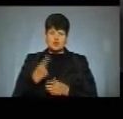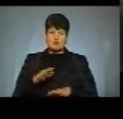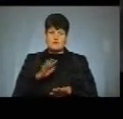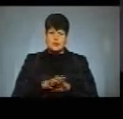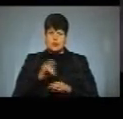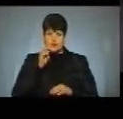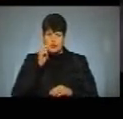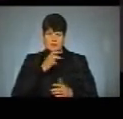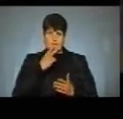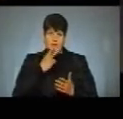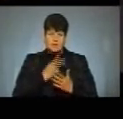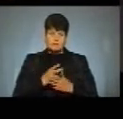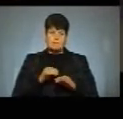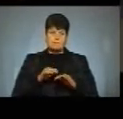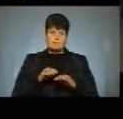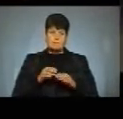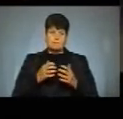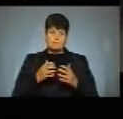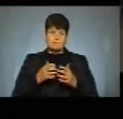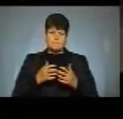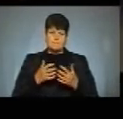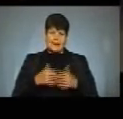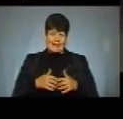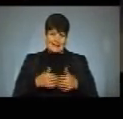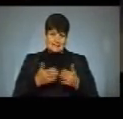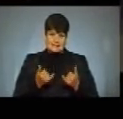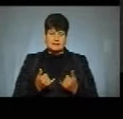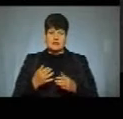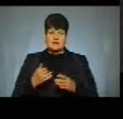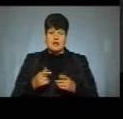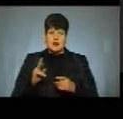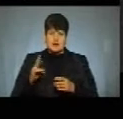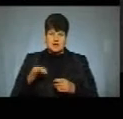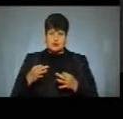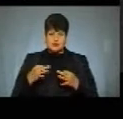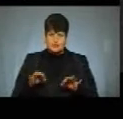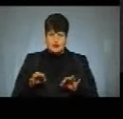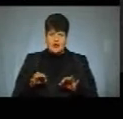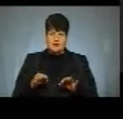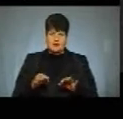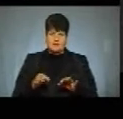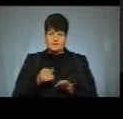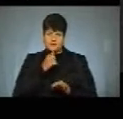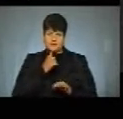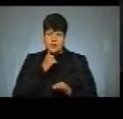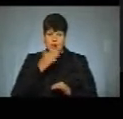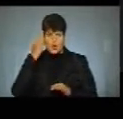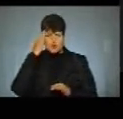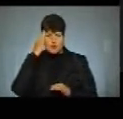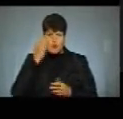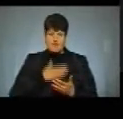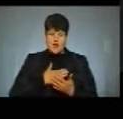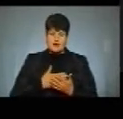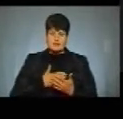України презентують прилад для IT-клієнтів, який дозволяє вимірювати розумову активність. Прилад,